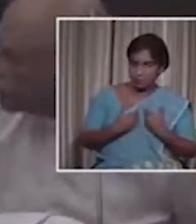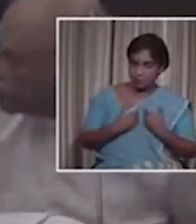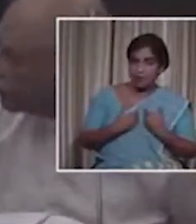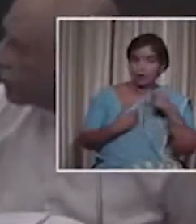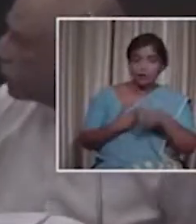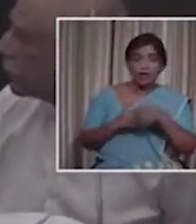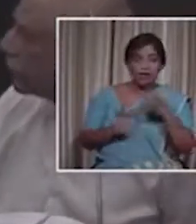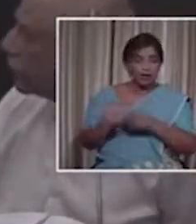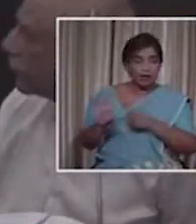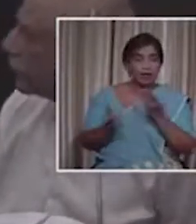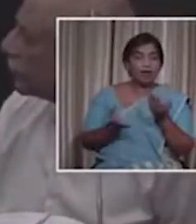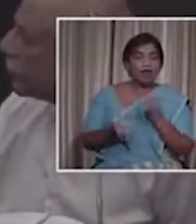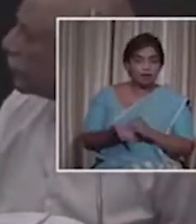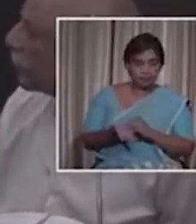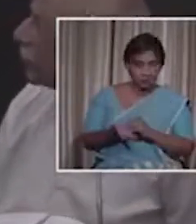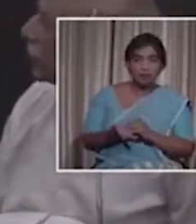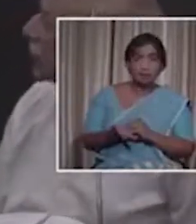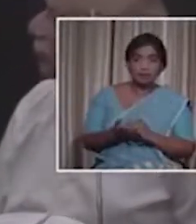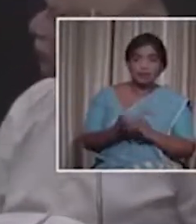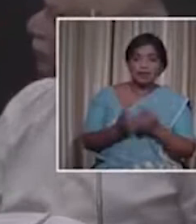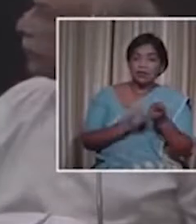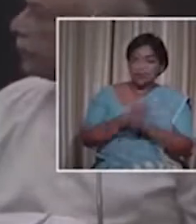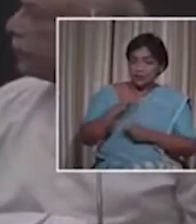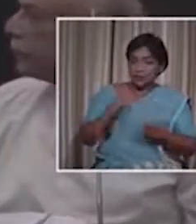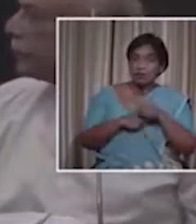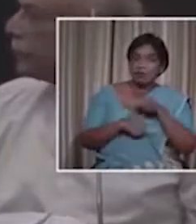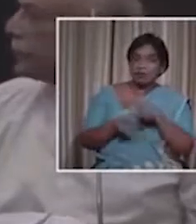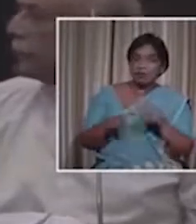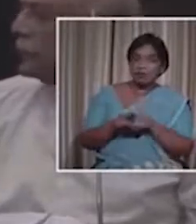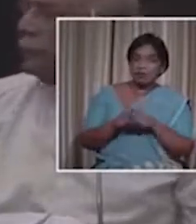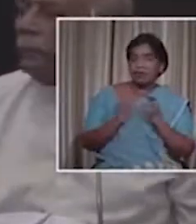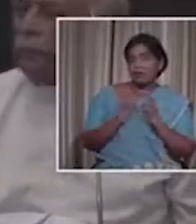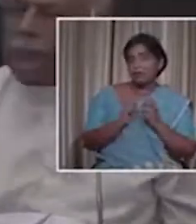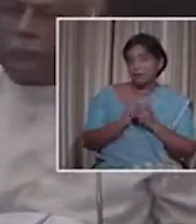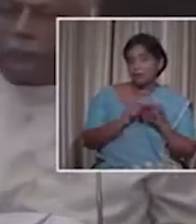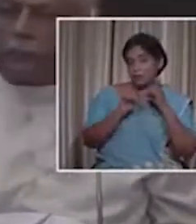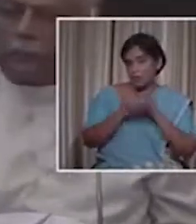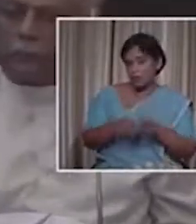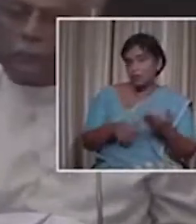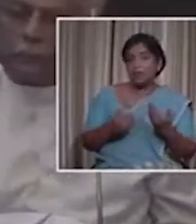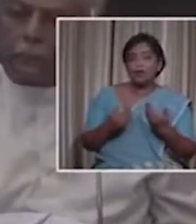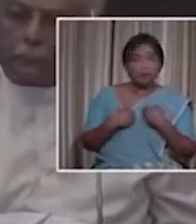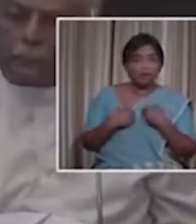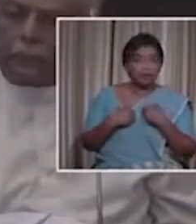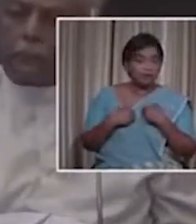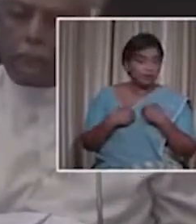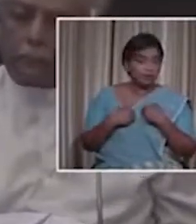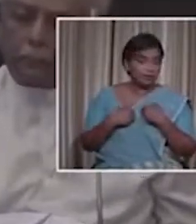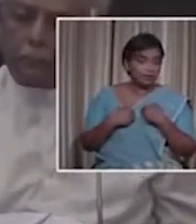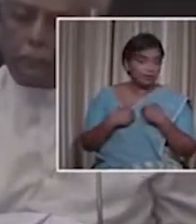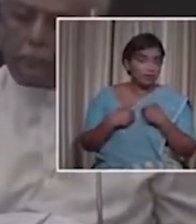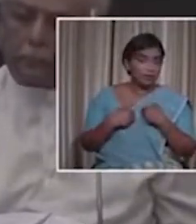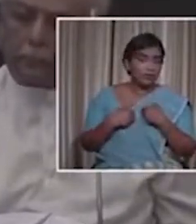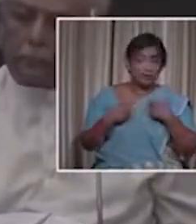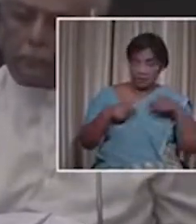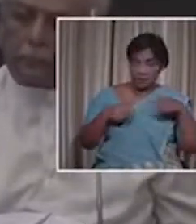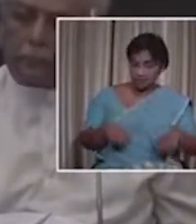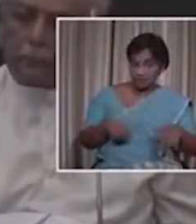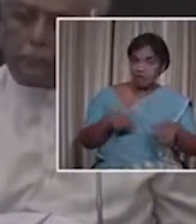டாலர்கள் தேவைப்படுகின்றன. தற்போதைய நிலையில் உலக சந்தையில் எரிபொருள் விலை அதிகரிப்பதற்கு சாத்திய கூறுகள் அதிகரித்த மட்டத்தில்